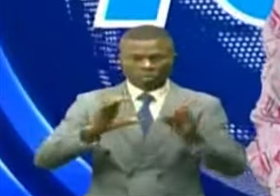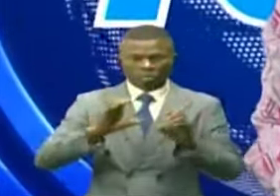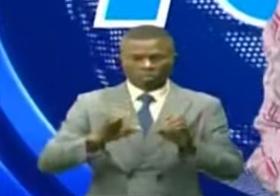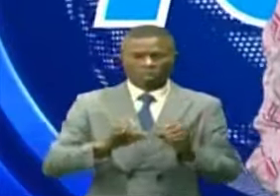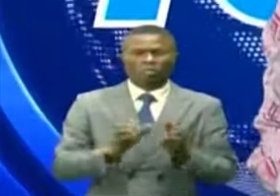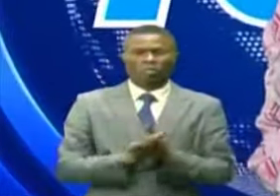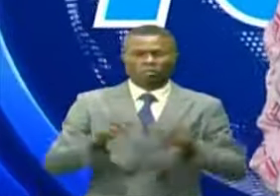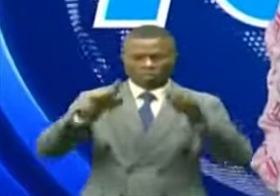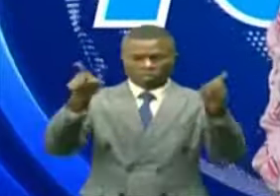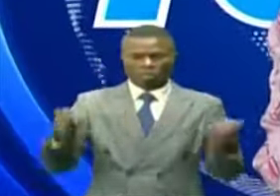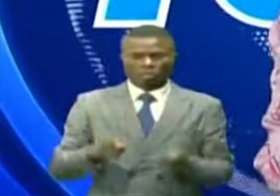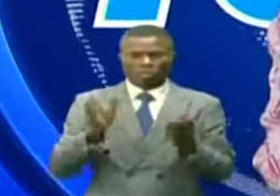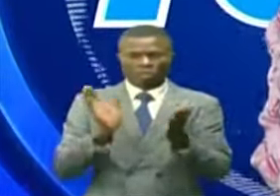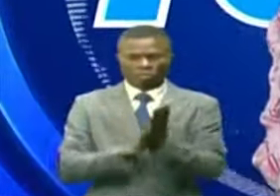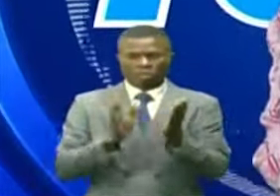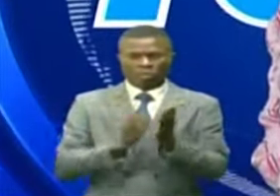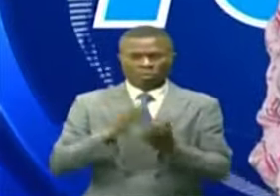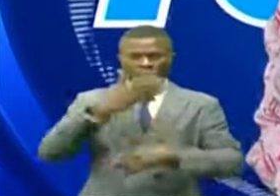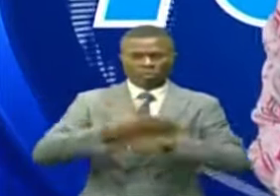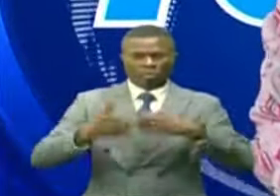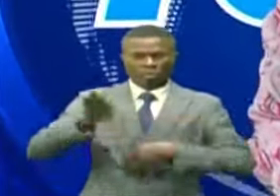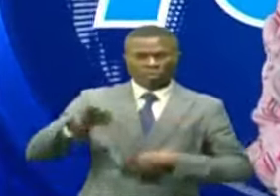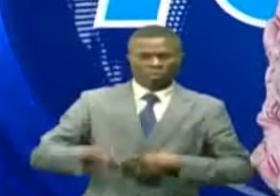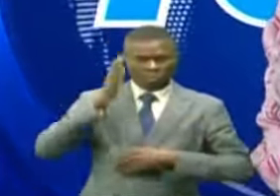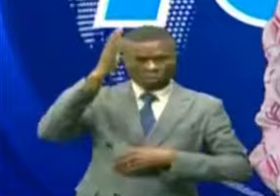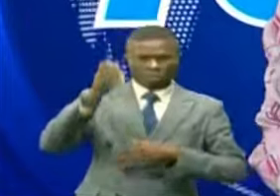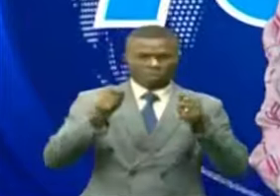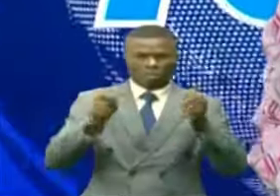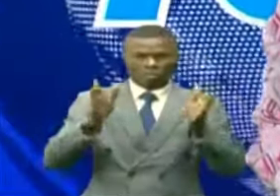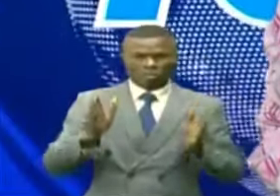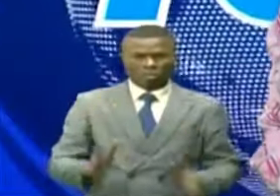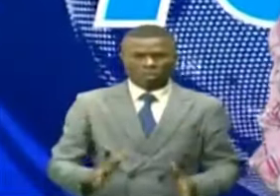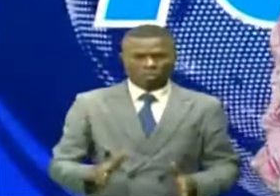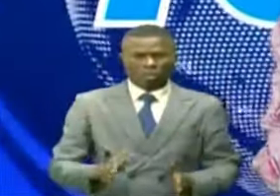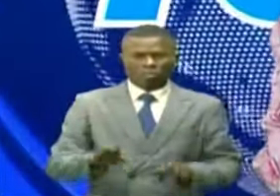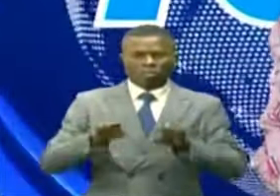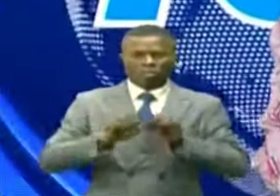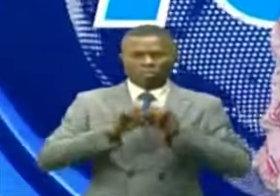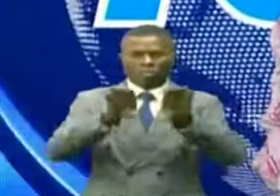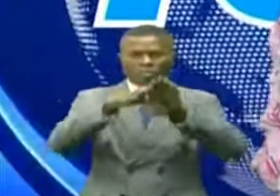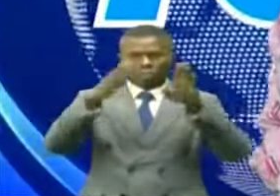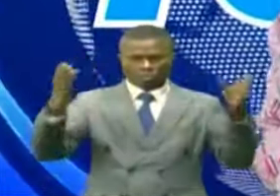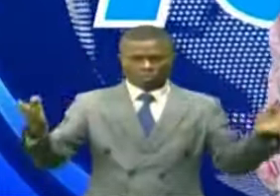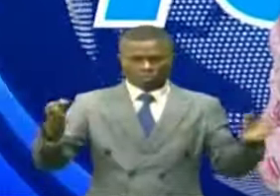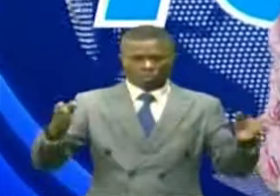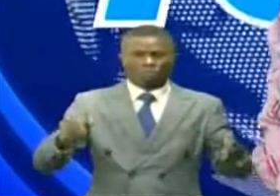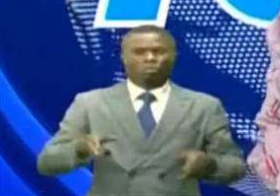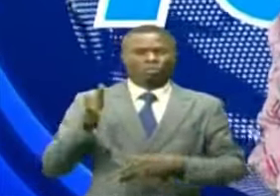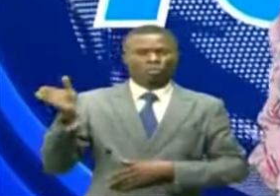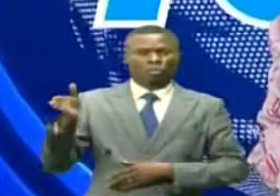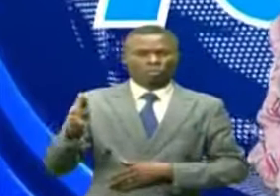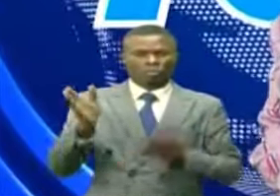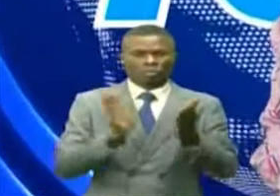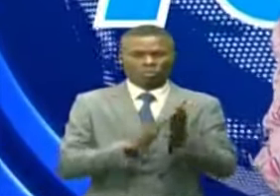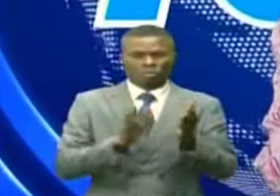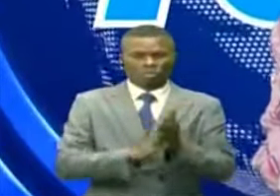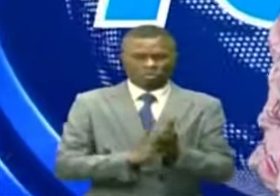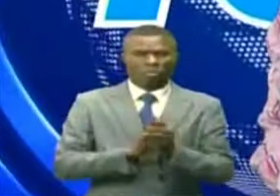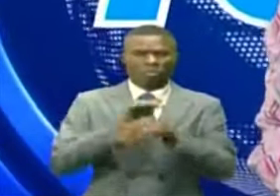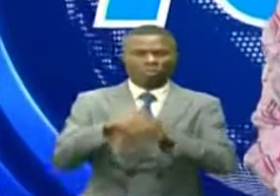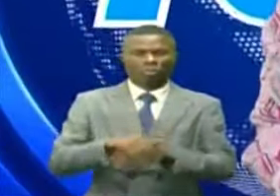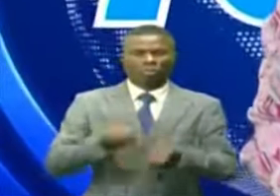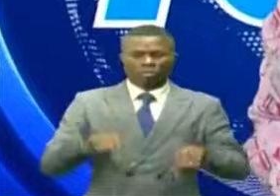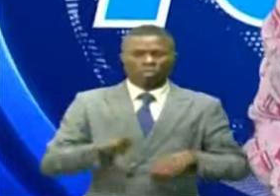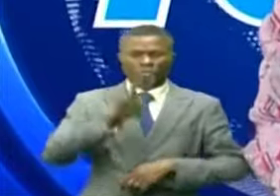un studio école a été construit au profit des futurs journalistes l'inauguration de ces studio école est intervenue ce